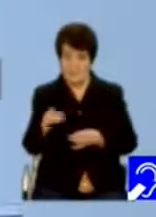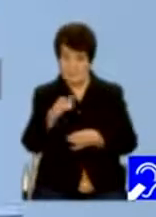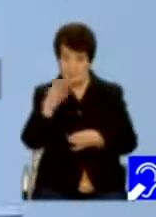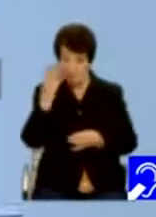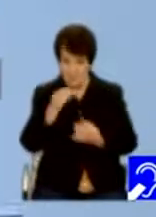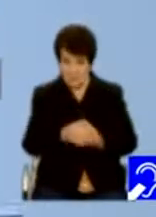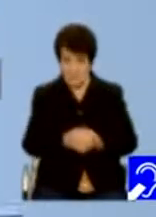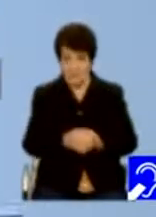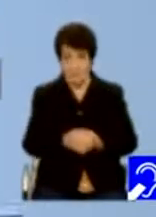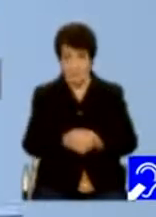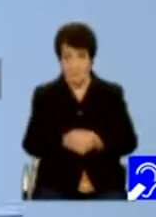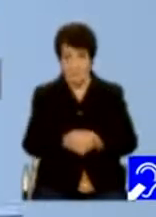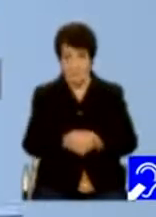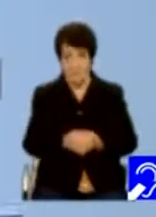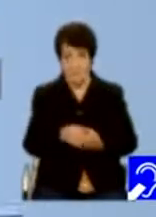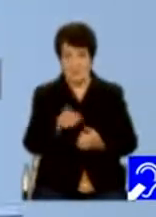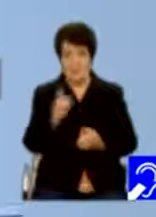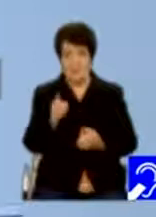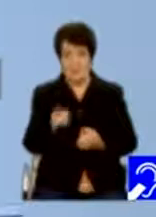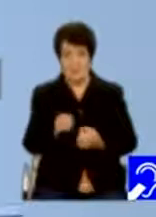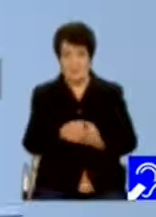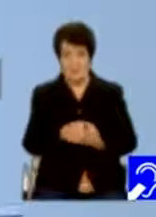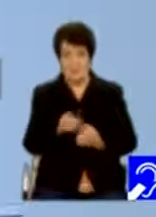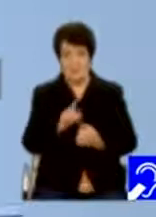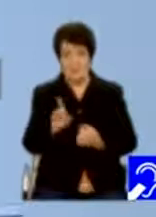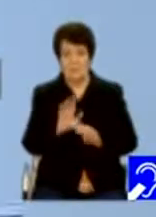și Călăilu Plahotniuc, ca